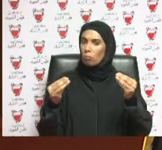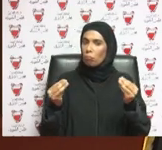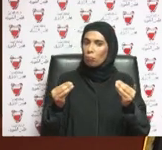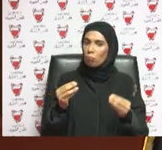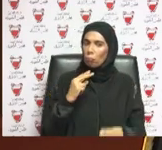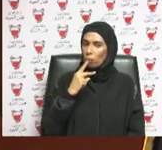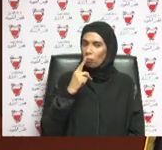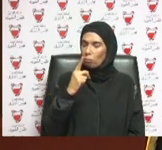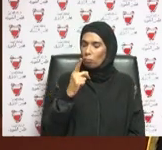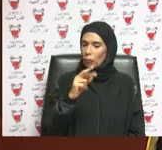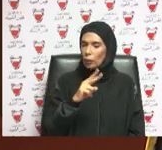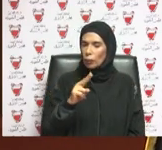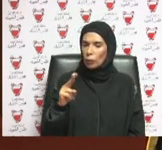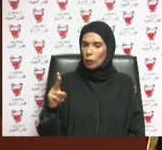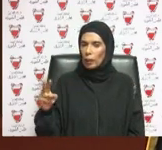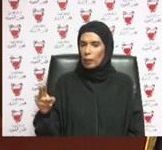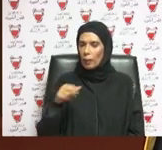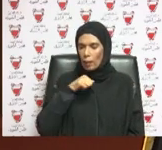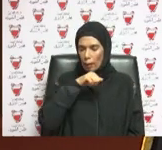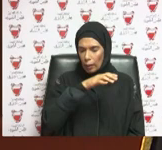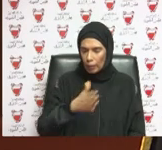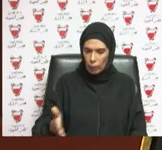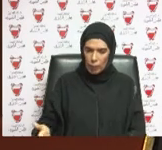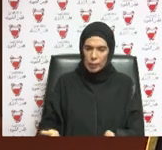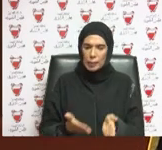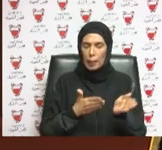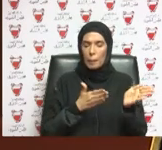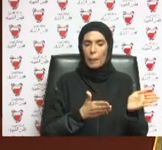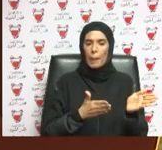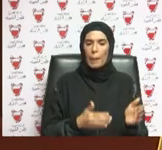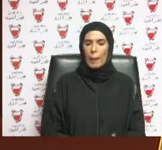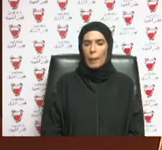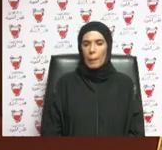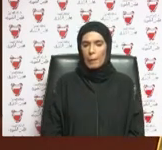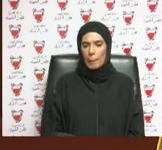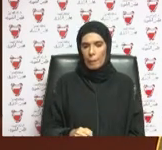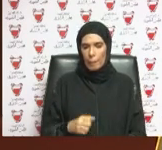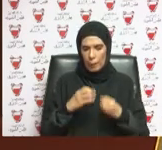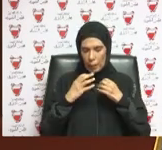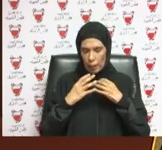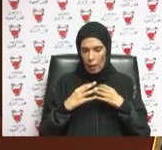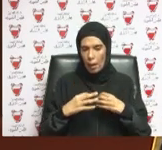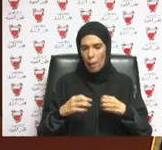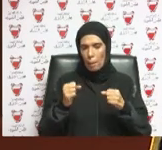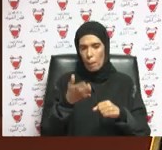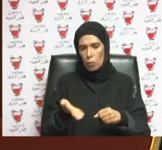نقول إلا كما قال رسول الله صلى الله عليه وسلم في فقد ابنه إبراهيم عليه